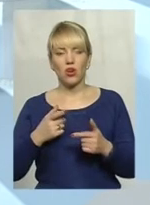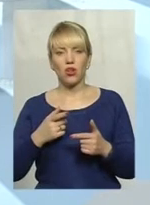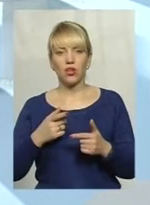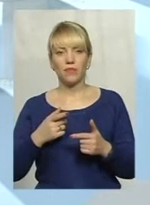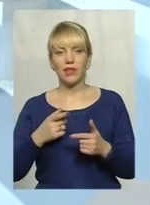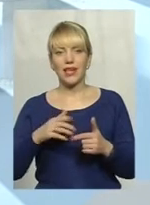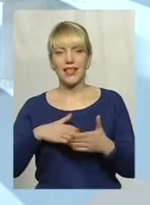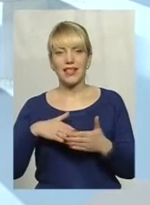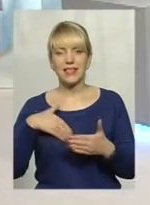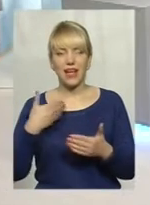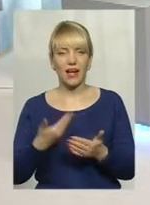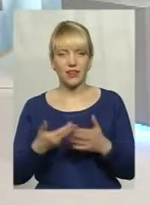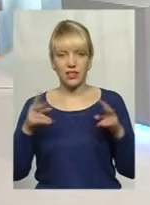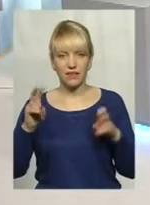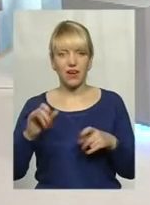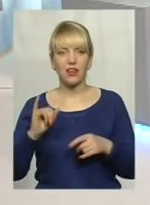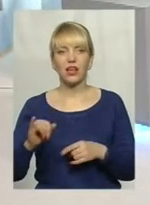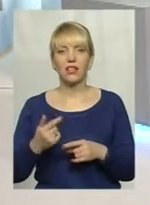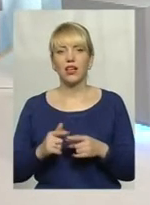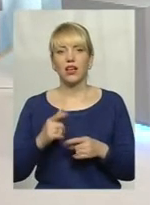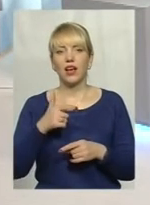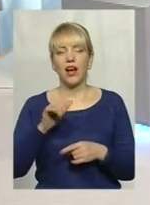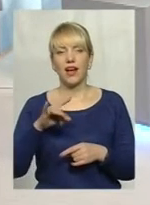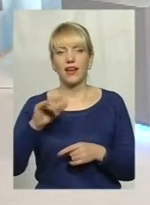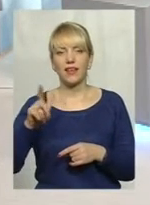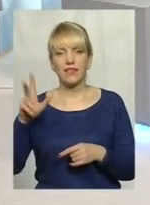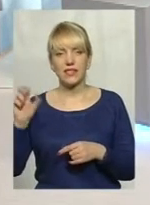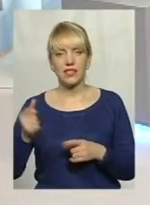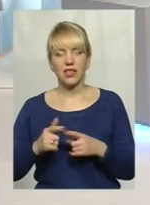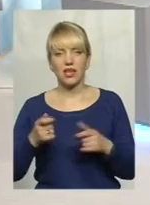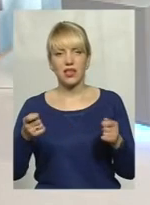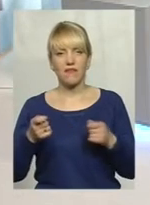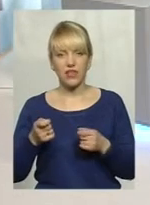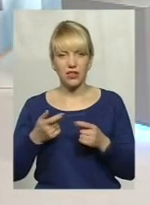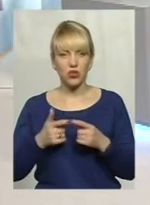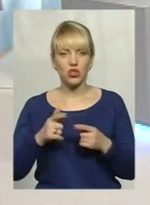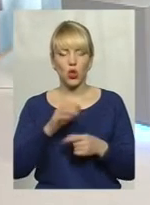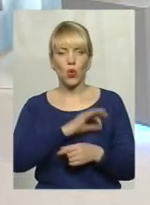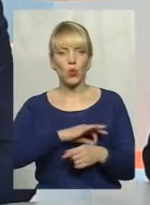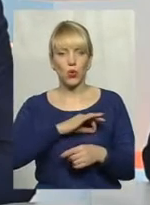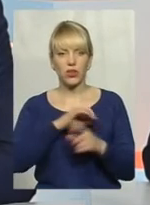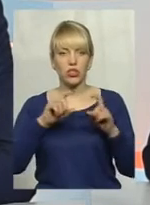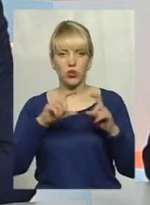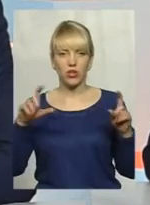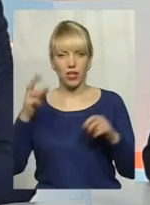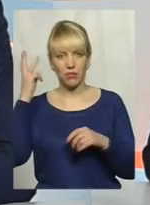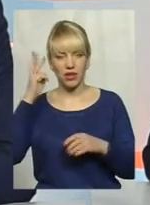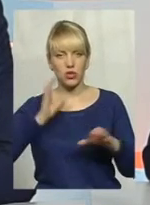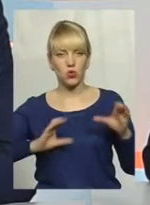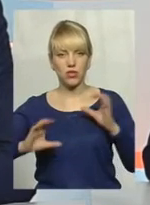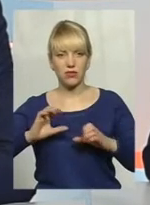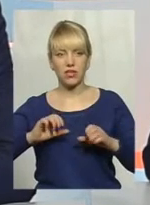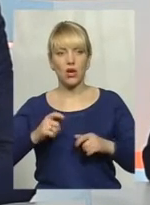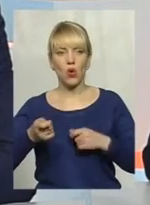громадської організації Хмельницька ініціатива, та Мирославою Гарієвською, завідувачем юридичної клініки Хмельницького університету управління та права.